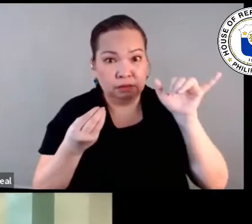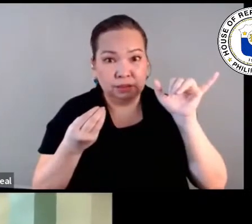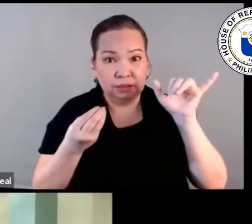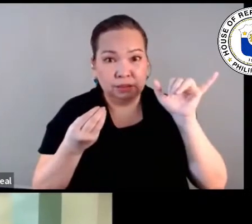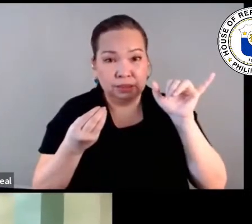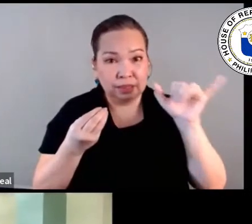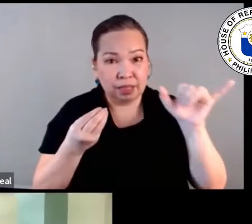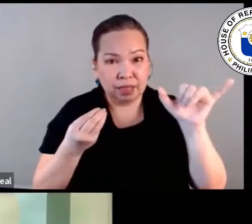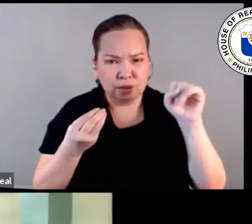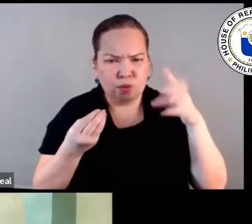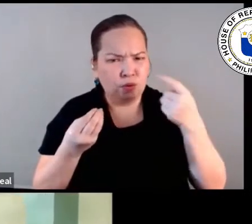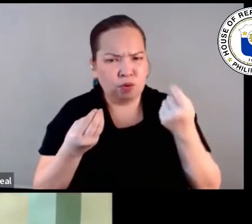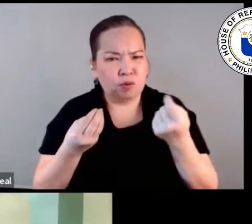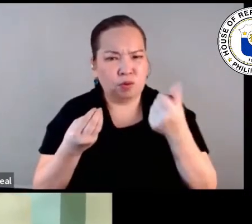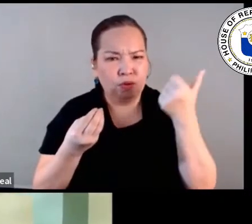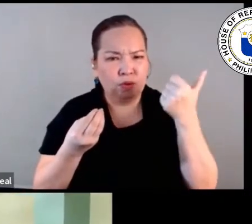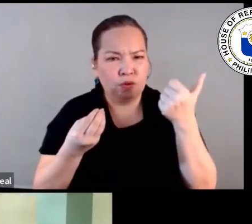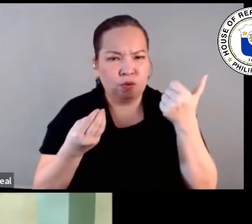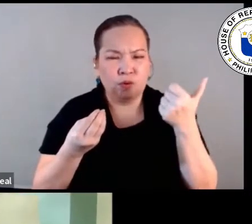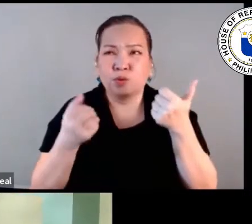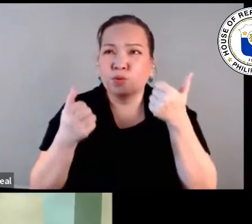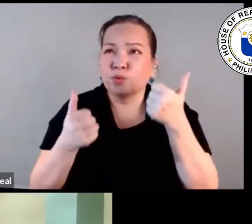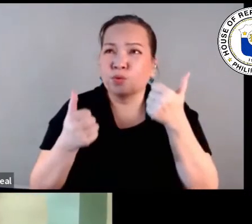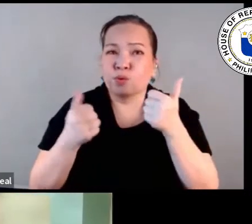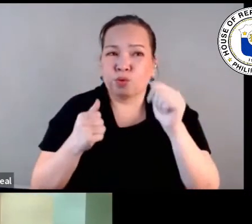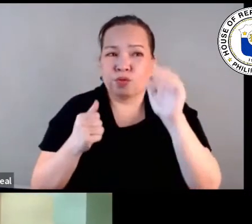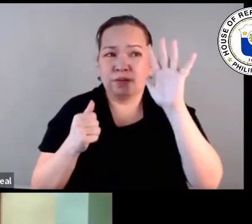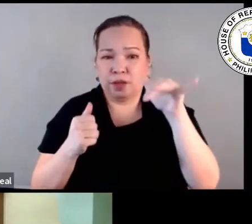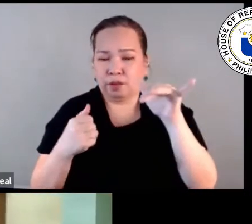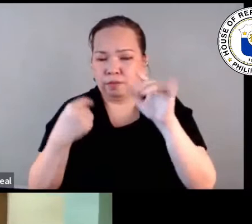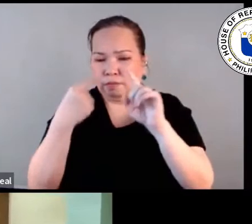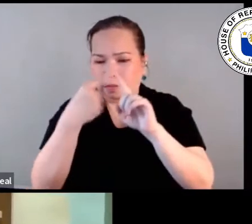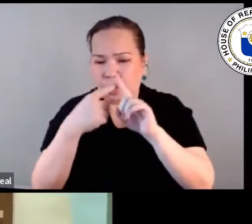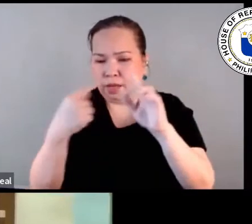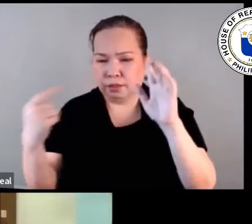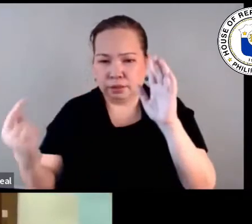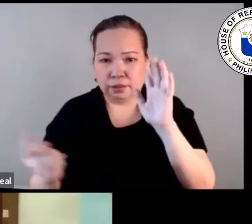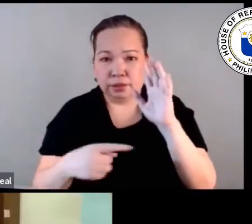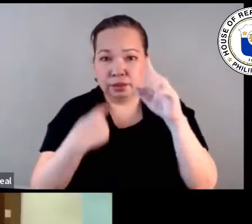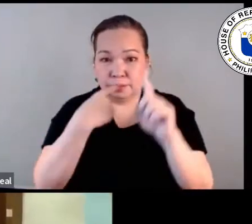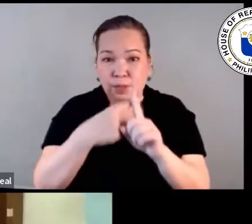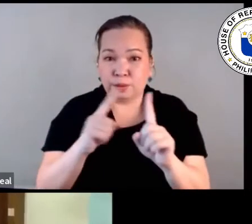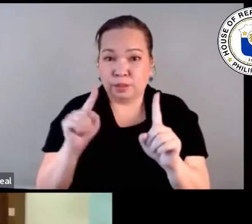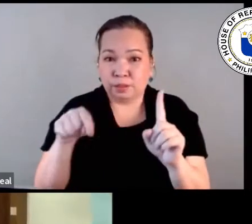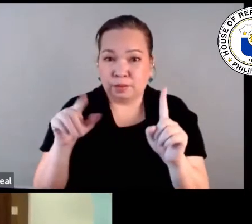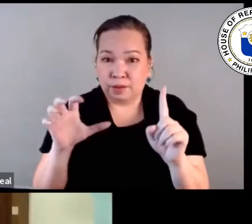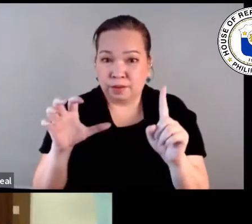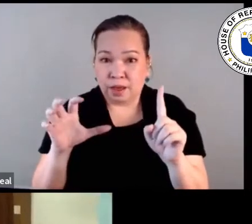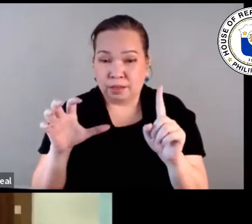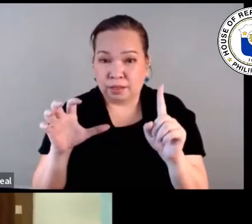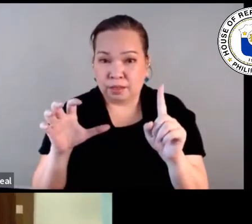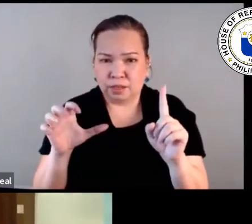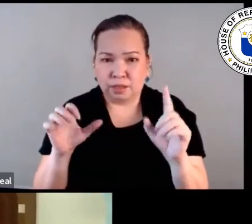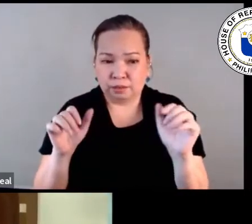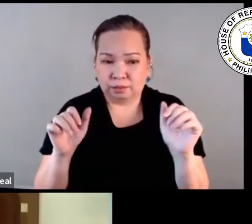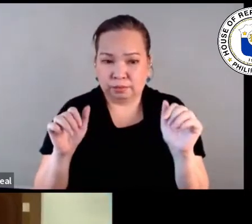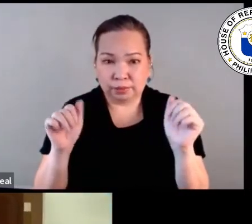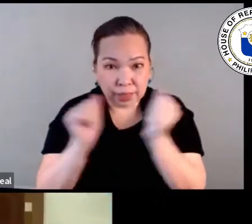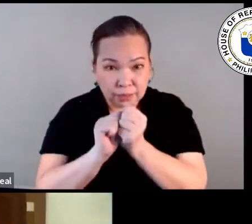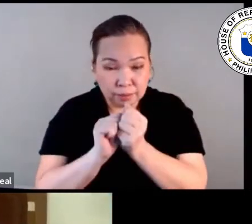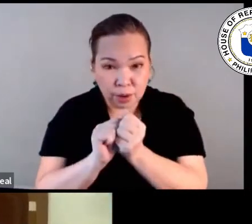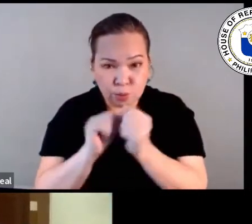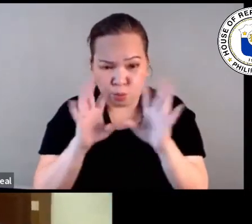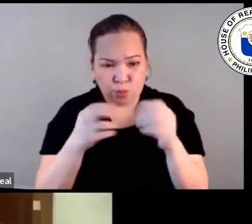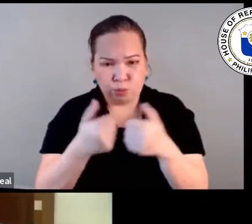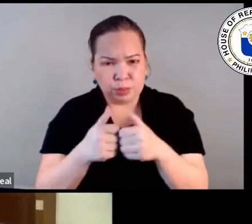na sinasubsume ba ito or ito ba ay separate, no. Kasi po kailangan naman po natin po, no, yung lahat, no, yung pareho,